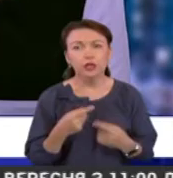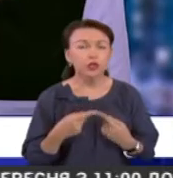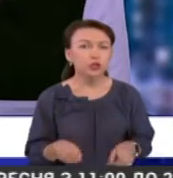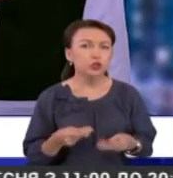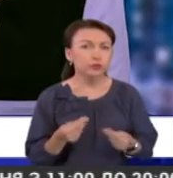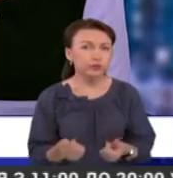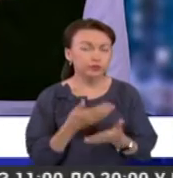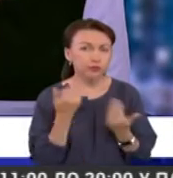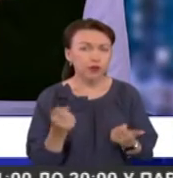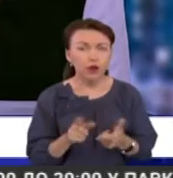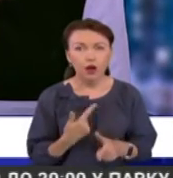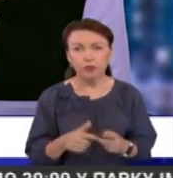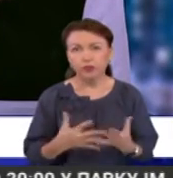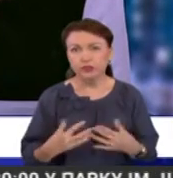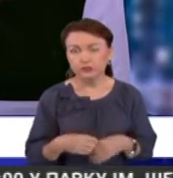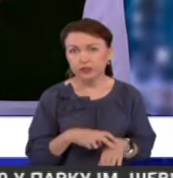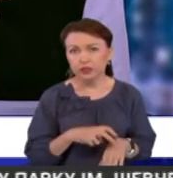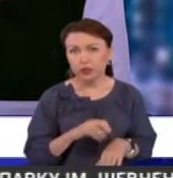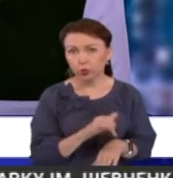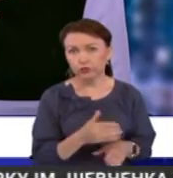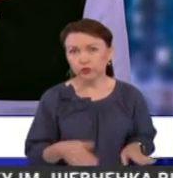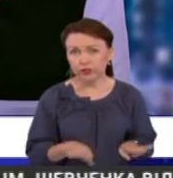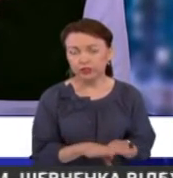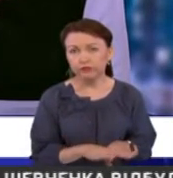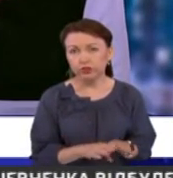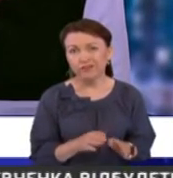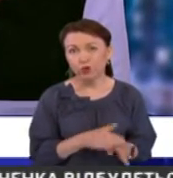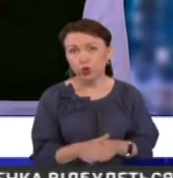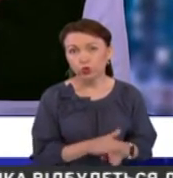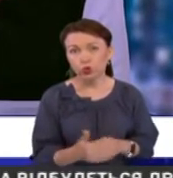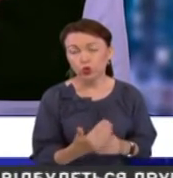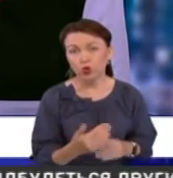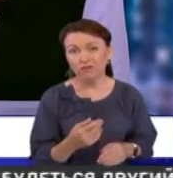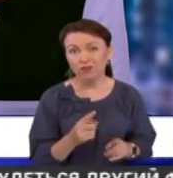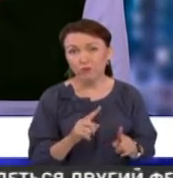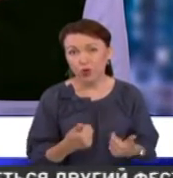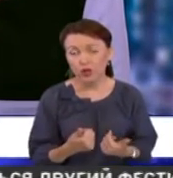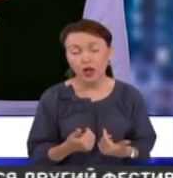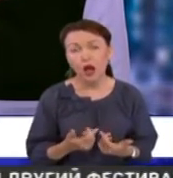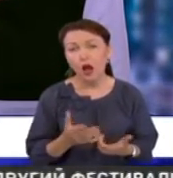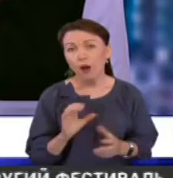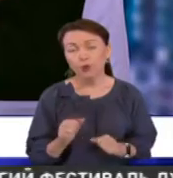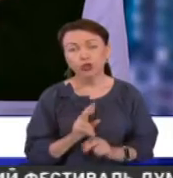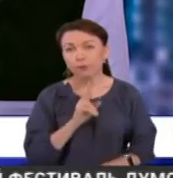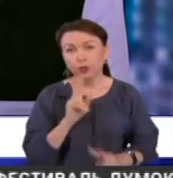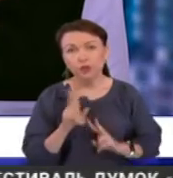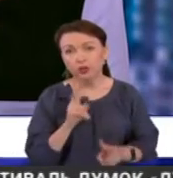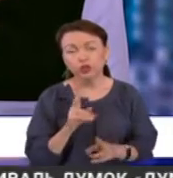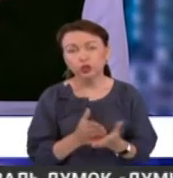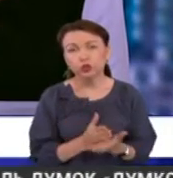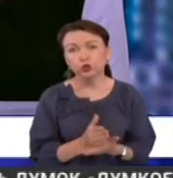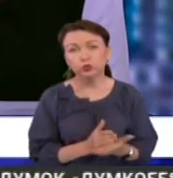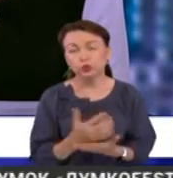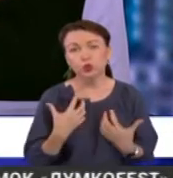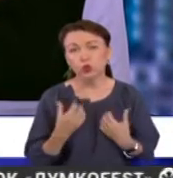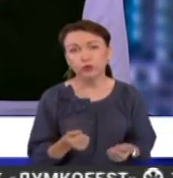Або це твій сімейний лікар, і ти закриваєш в нього лікарняний і виконуєш його вимоги. А можна поскаржитись в службу здоров'я, його позбавлять договору зі